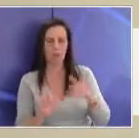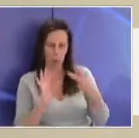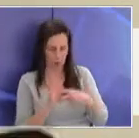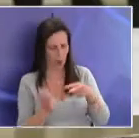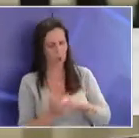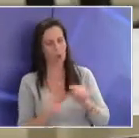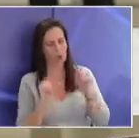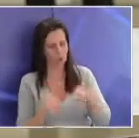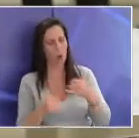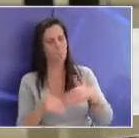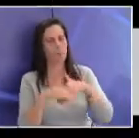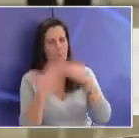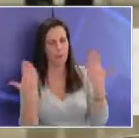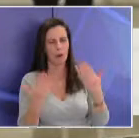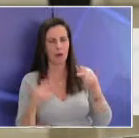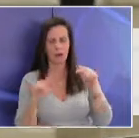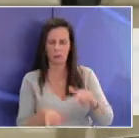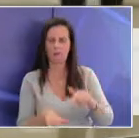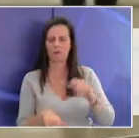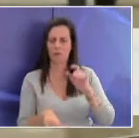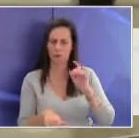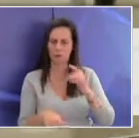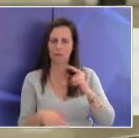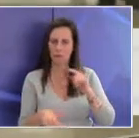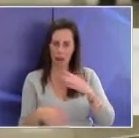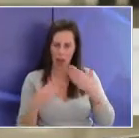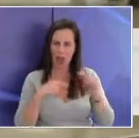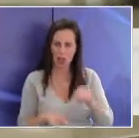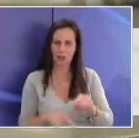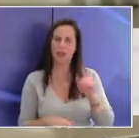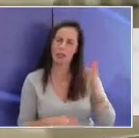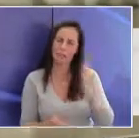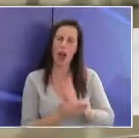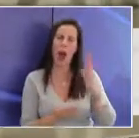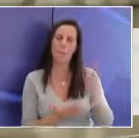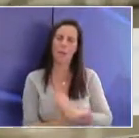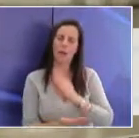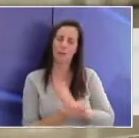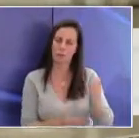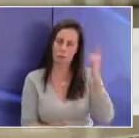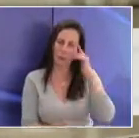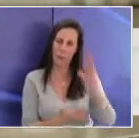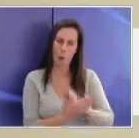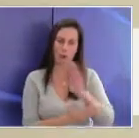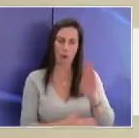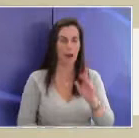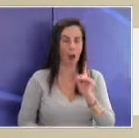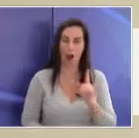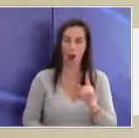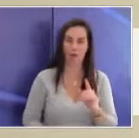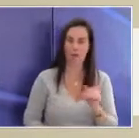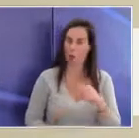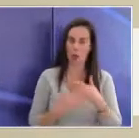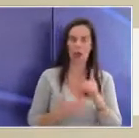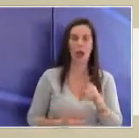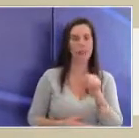שהוא הגיע הבוקר הזה, הגיע בצהריים לישיבת ראשי הקואליציה, זה היה כבר מבחינתו סיפור שידי, סגור, מזל זה שהוא... לא הייתה שליפה.